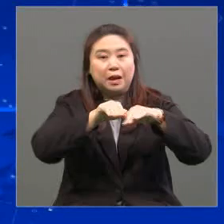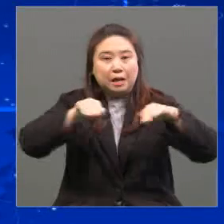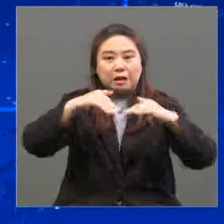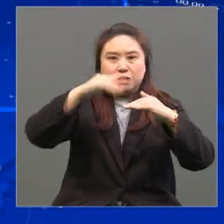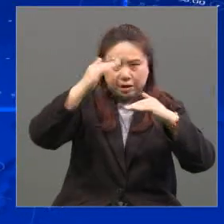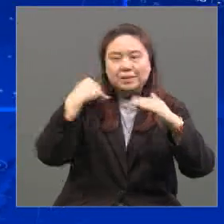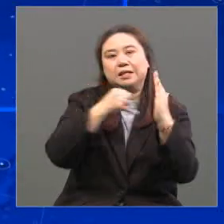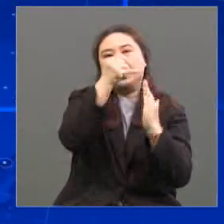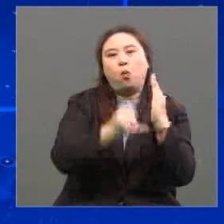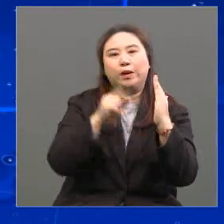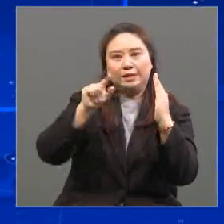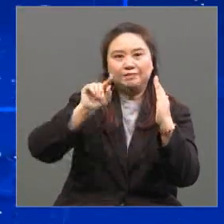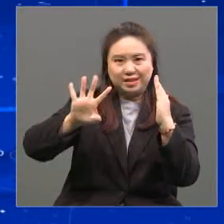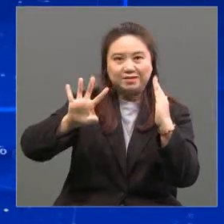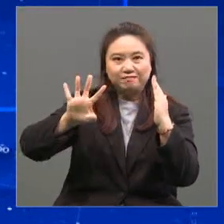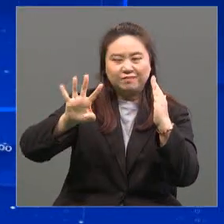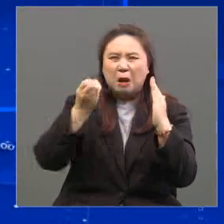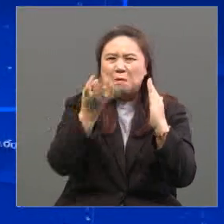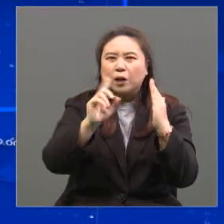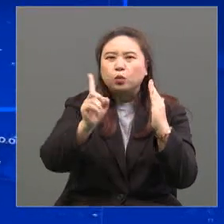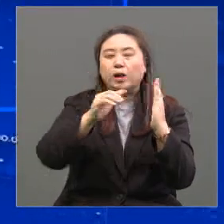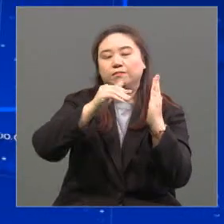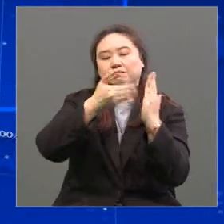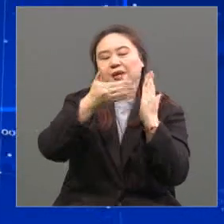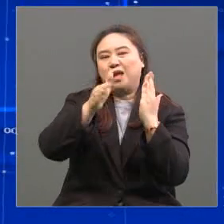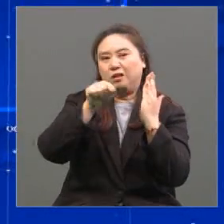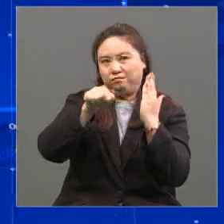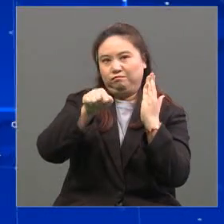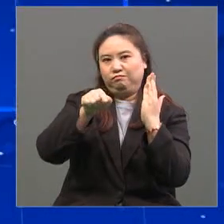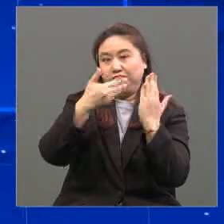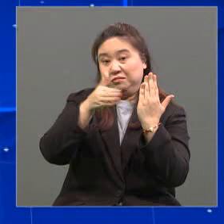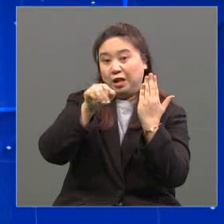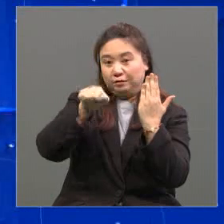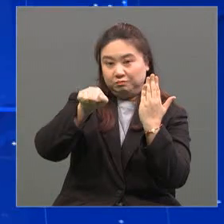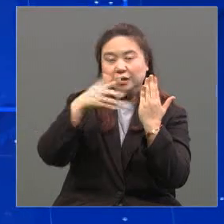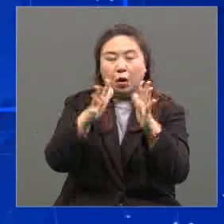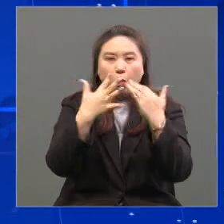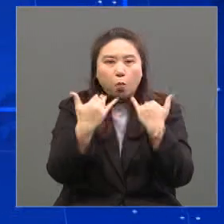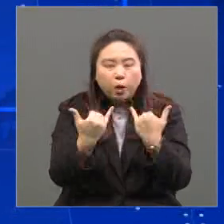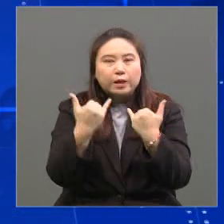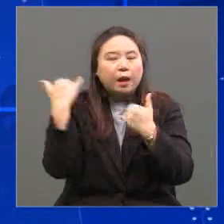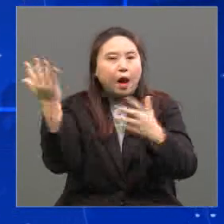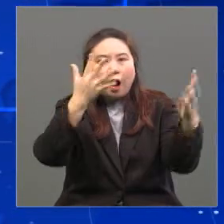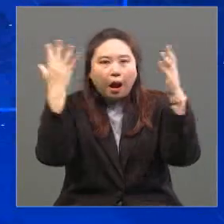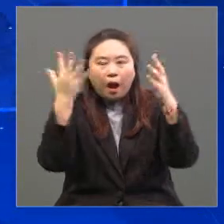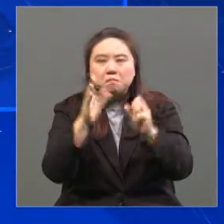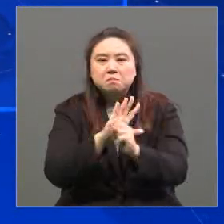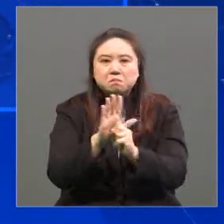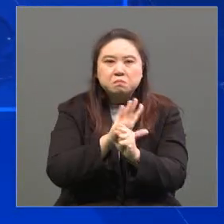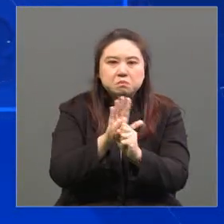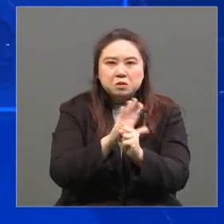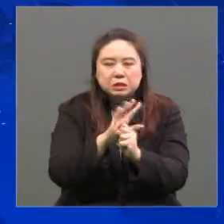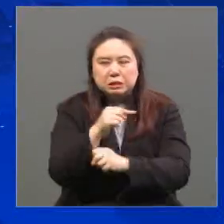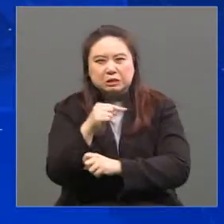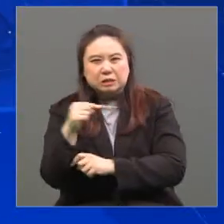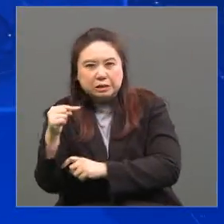านอยู่24จังหวัดนะคะส่วนใหญ่จะอยู่ในพื้นที่ภาคอีสานค่ะและภาคอีสานวันนี้คุณภาพอากาศก็อยู่ในระดับปานกลางถึง